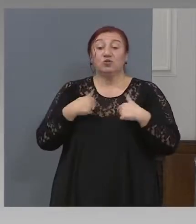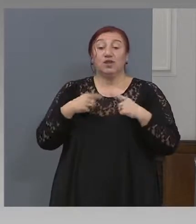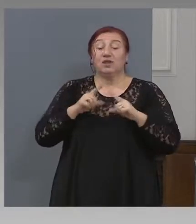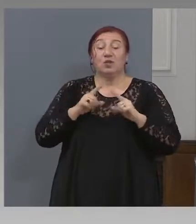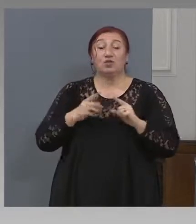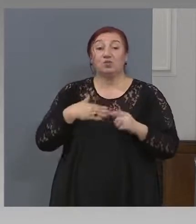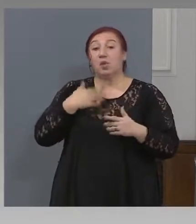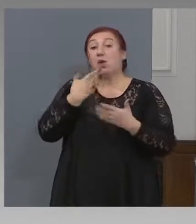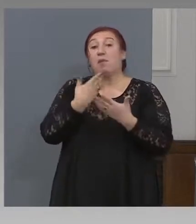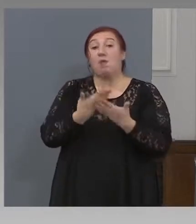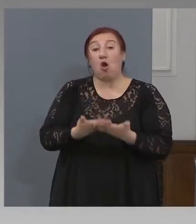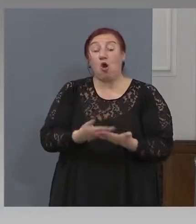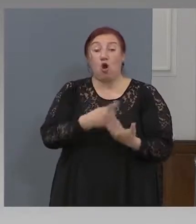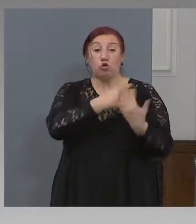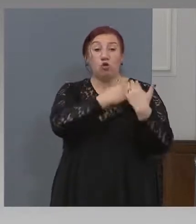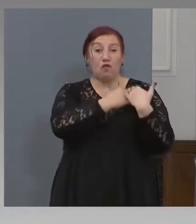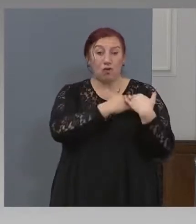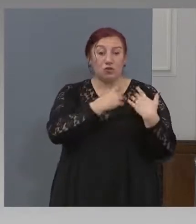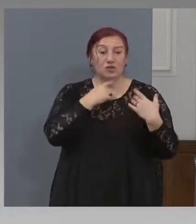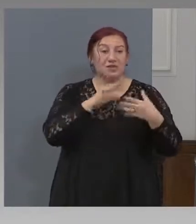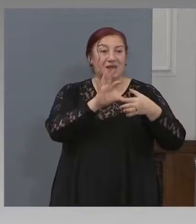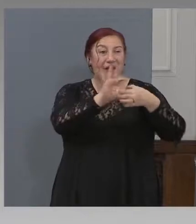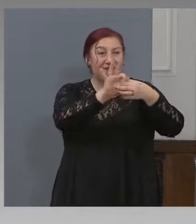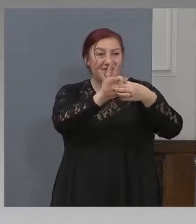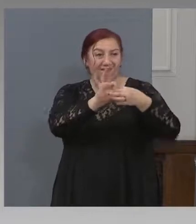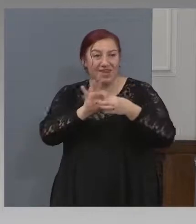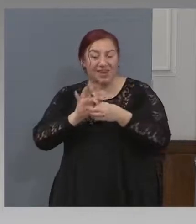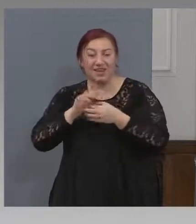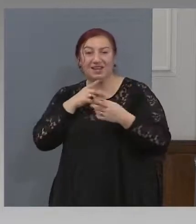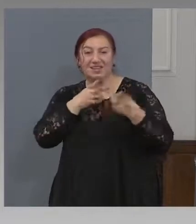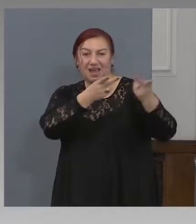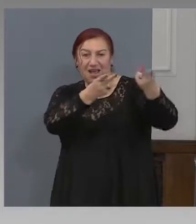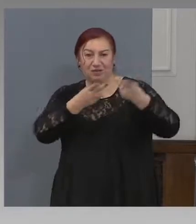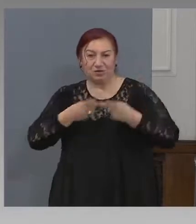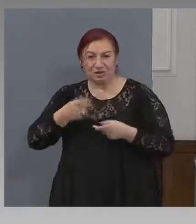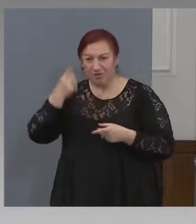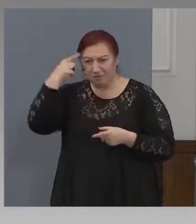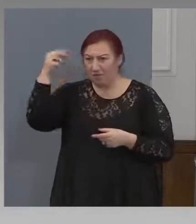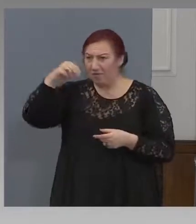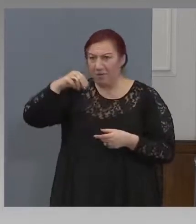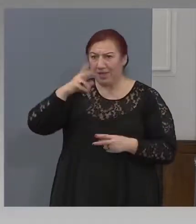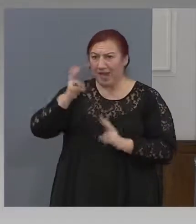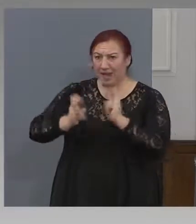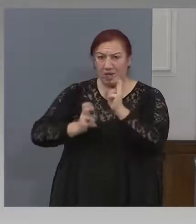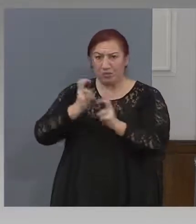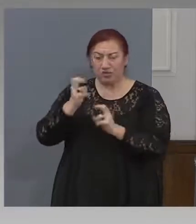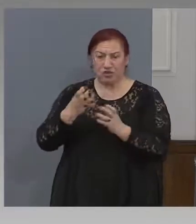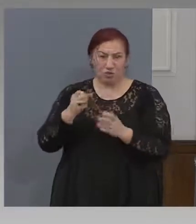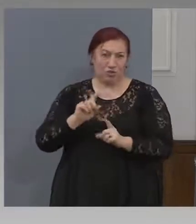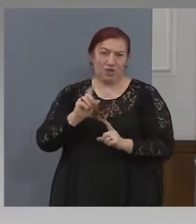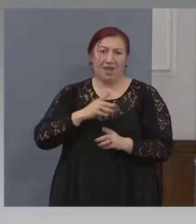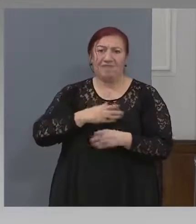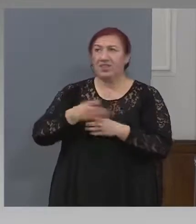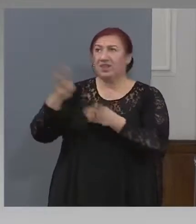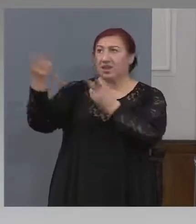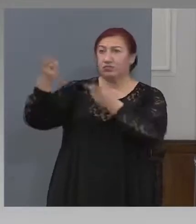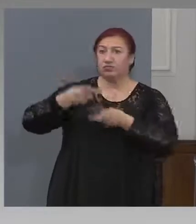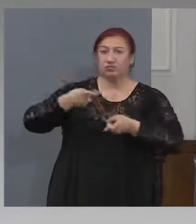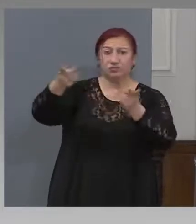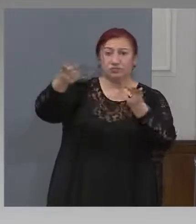доставки. А особено пък лимоните малко се произвеждат в България, нали? Няма.